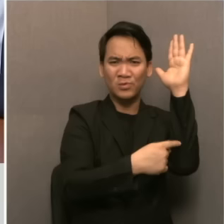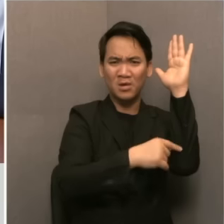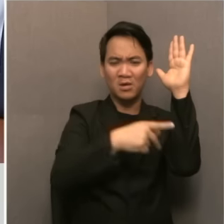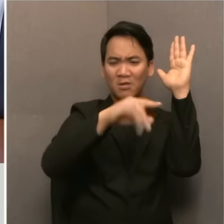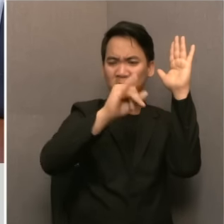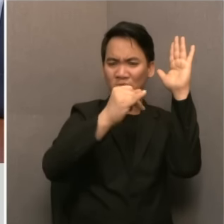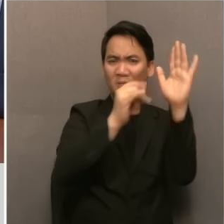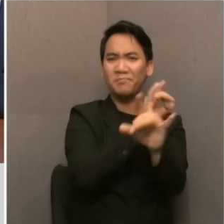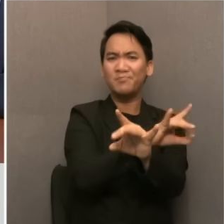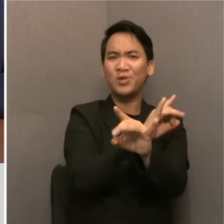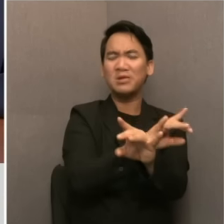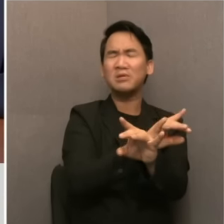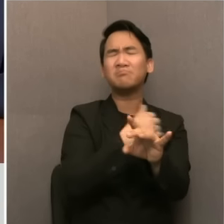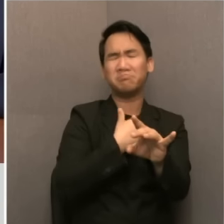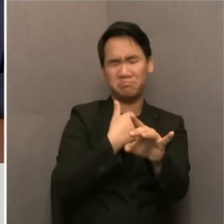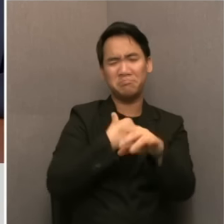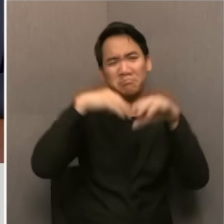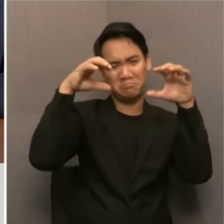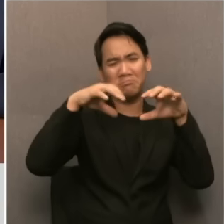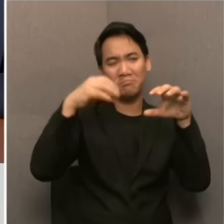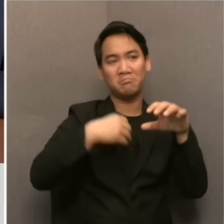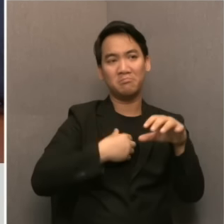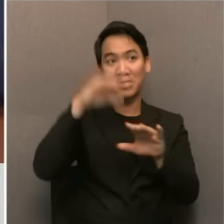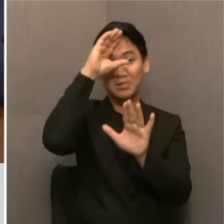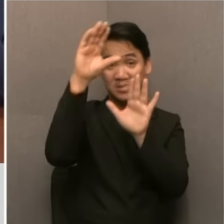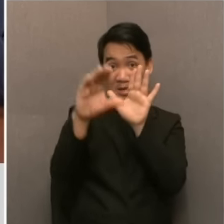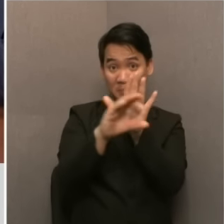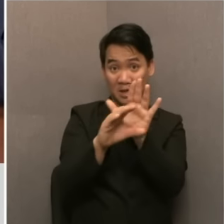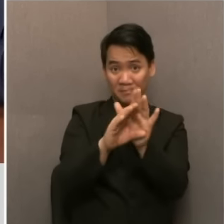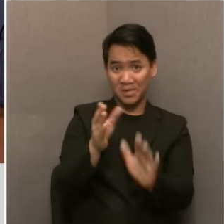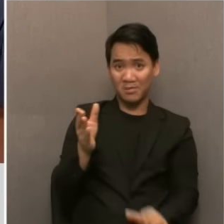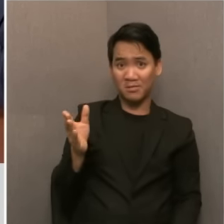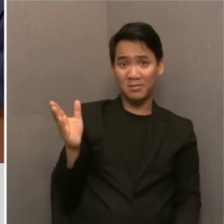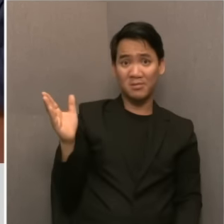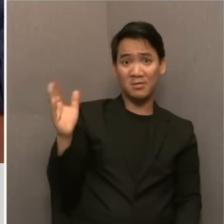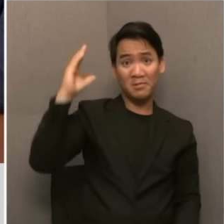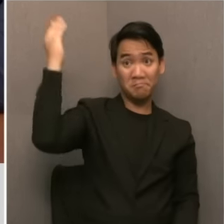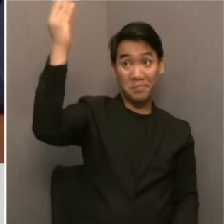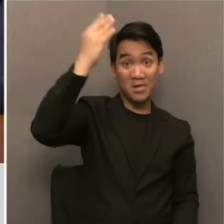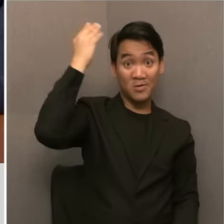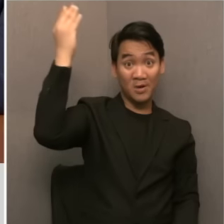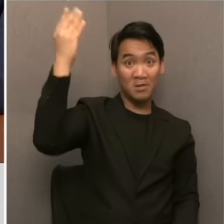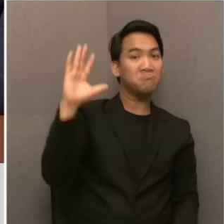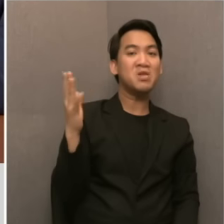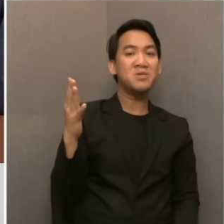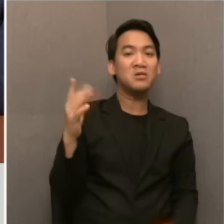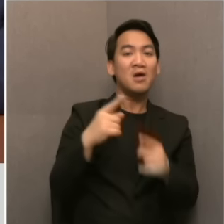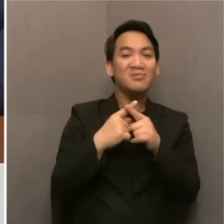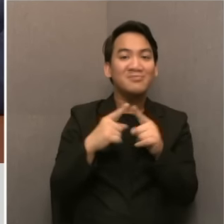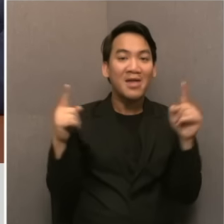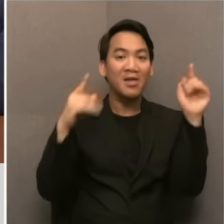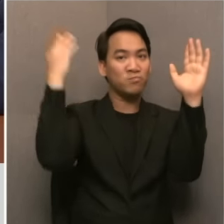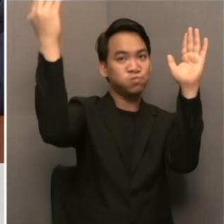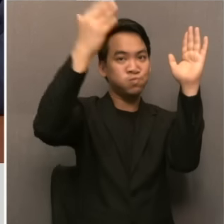า คือถ้าเกิดว่า พยากร ดูจากกราฟอันนี้แล้วก็จะเห็นว่าพายุเนี่ยไม่มีนะ ไม่ม ีแต่ว่าคืออันเนี้ยที่ไม่ได้เข้ามาที่ เมืองไทยไม่ได้เข้ามา